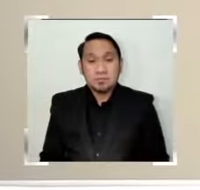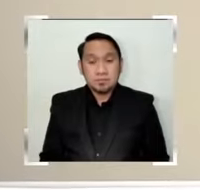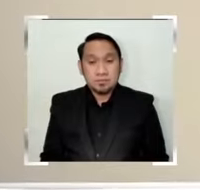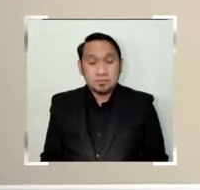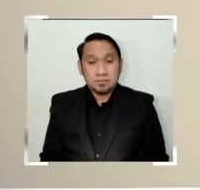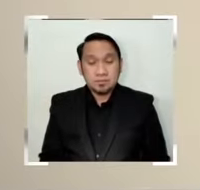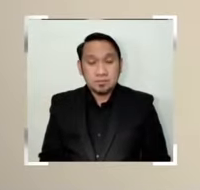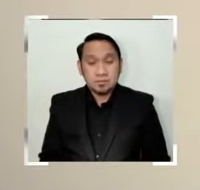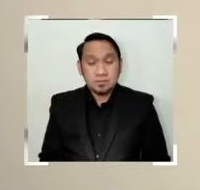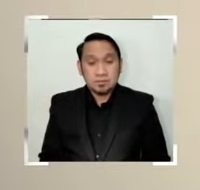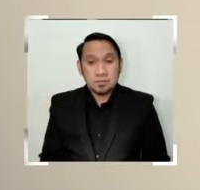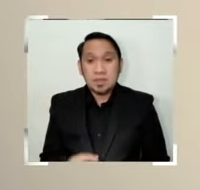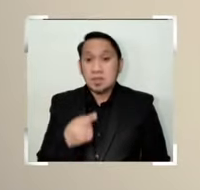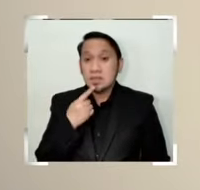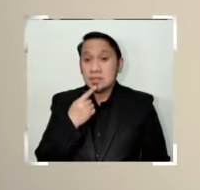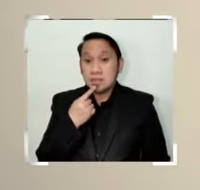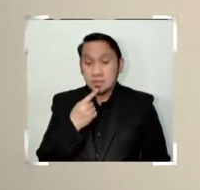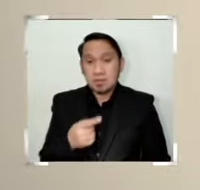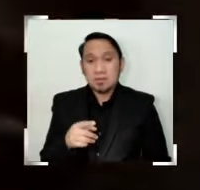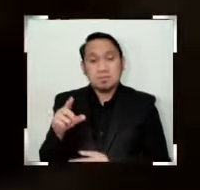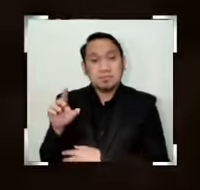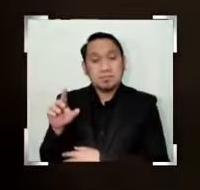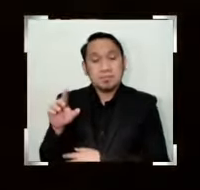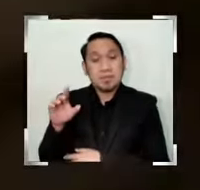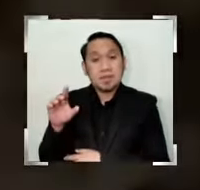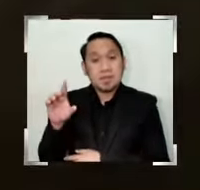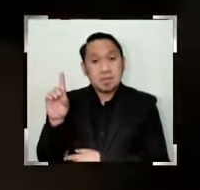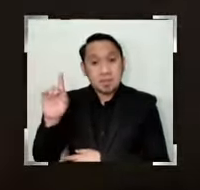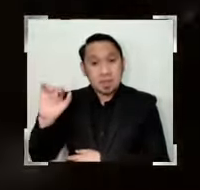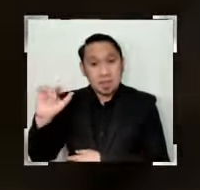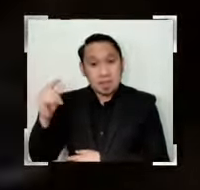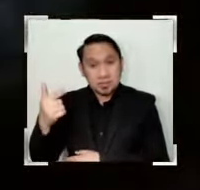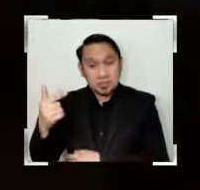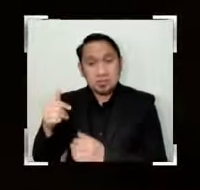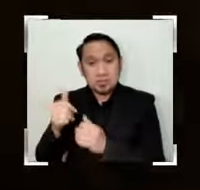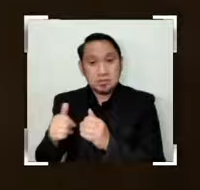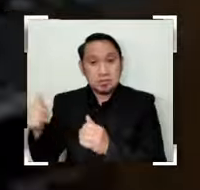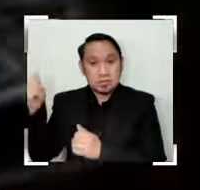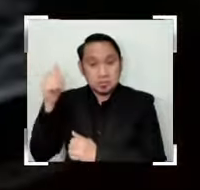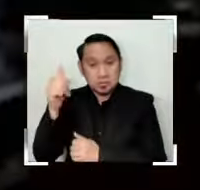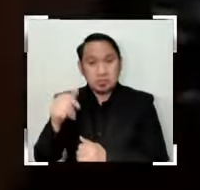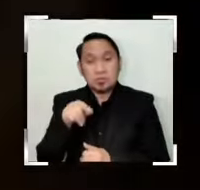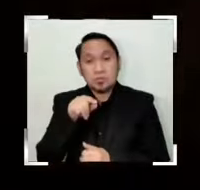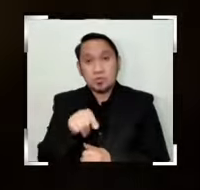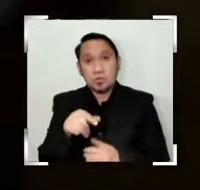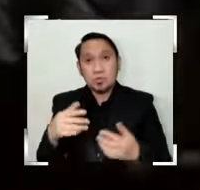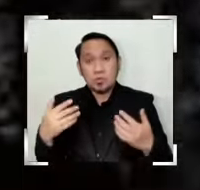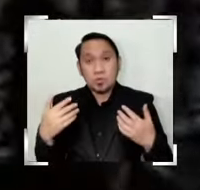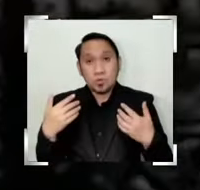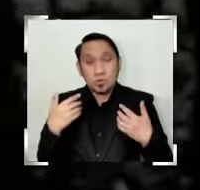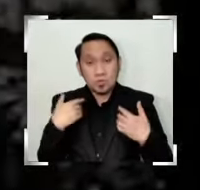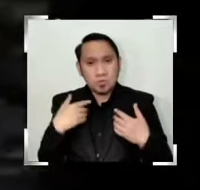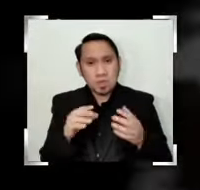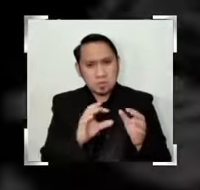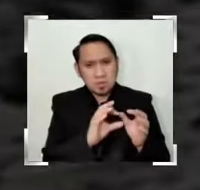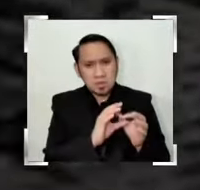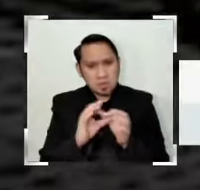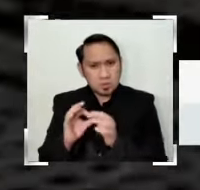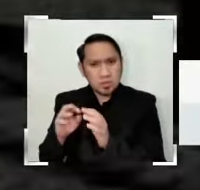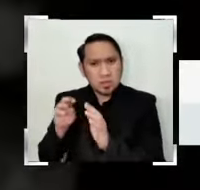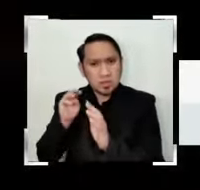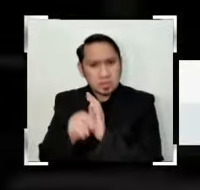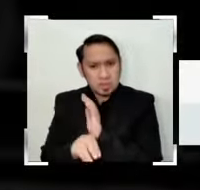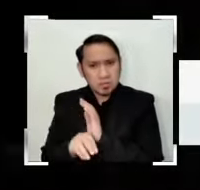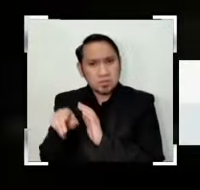10591. Sabi ni Interior Secretary Benhur Avalos, may kaugnayan ang raid at search warrants sa kasong murder ni Teves dahil sa magkakahiwalay